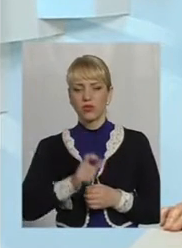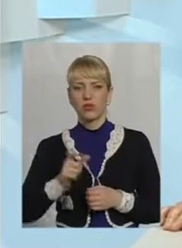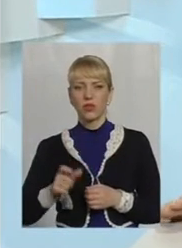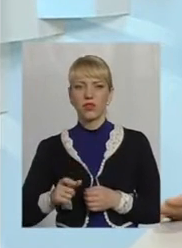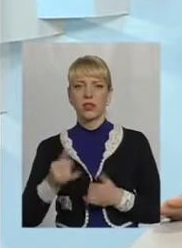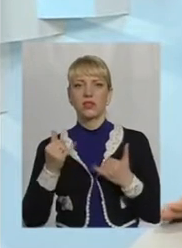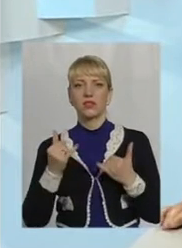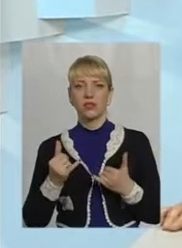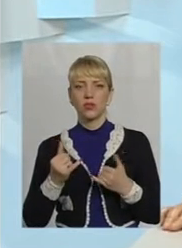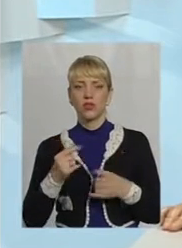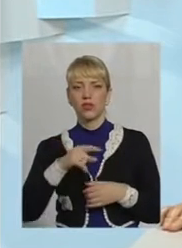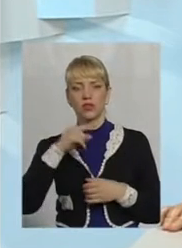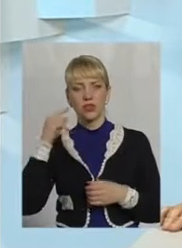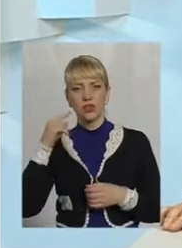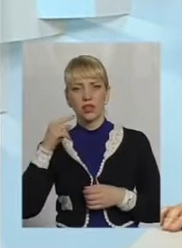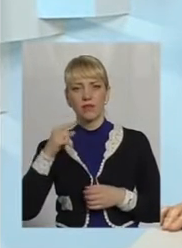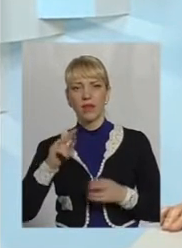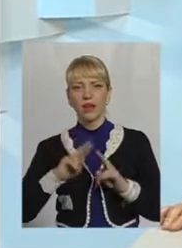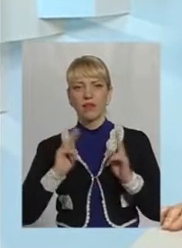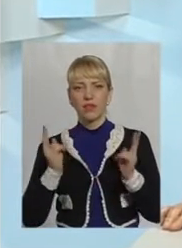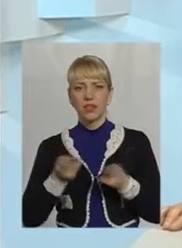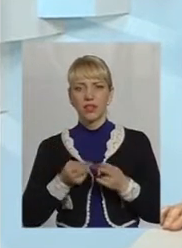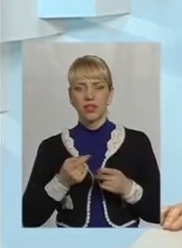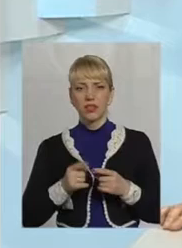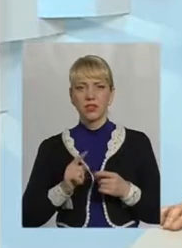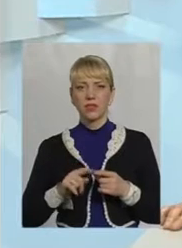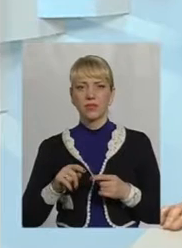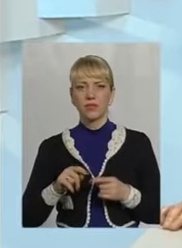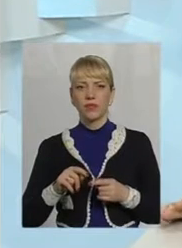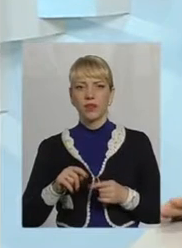Сьогодні Російська Федерація веде проти України